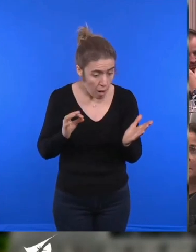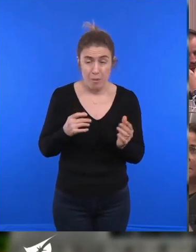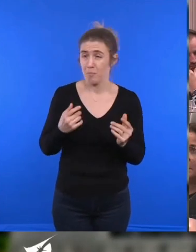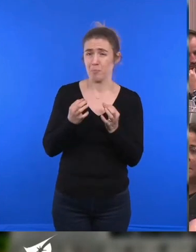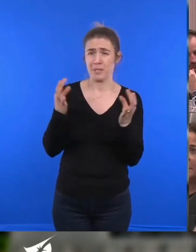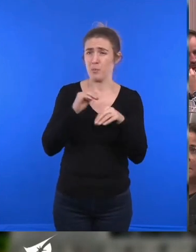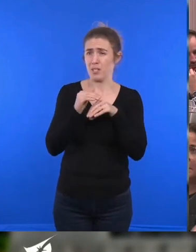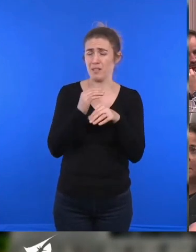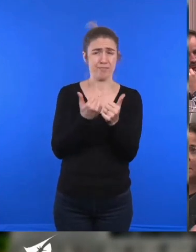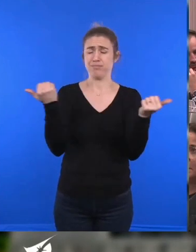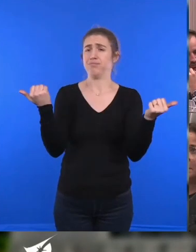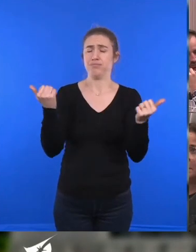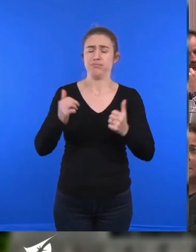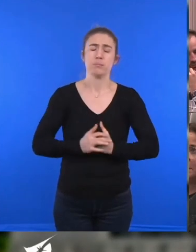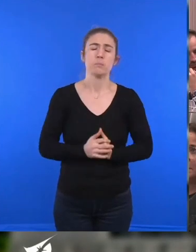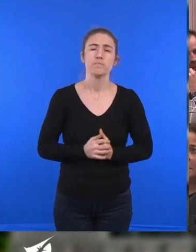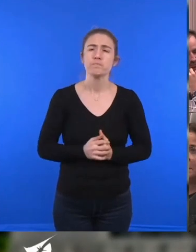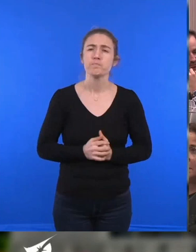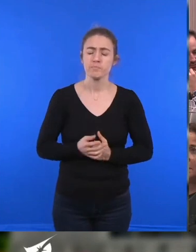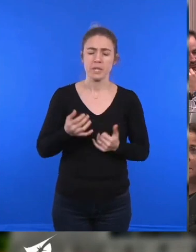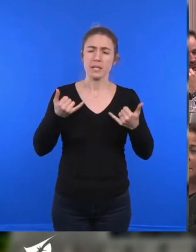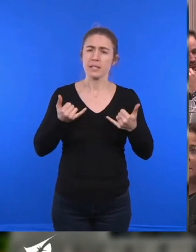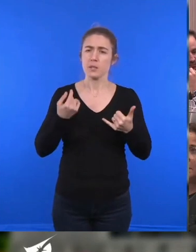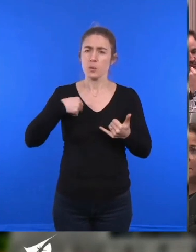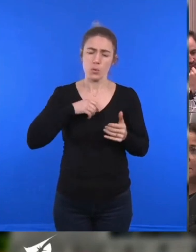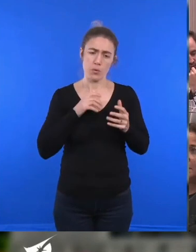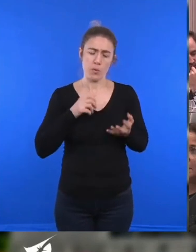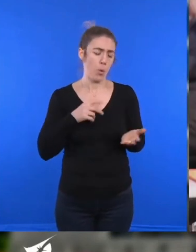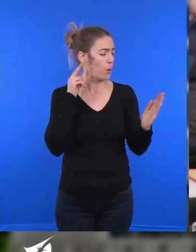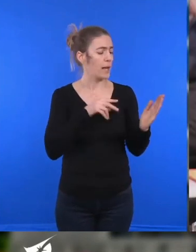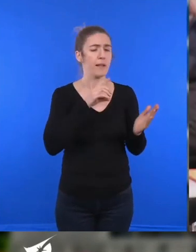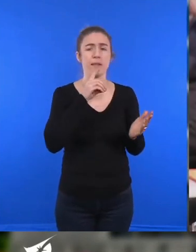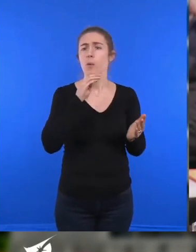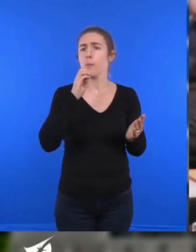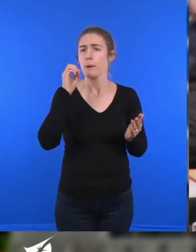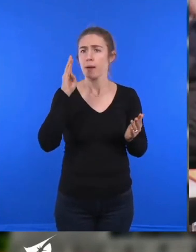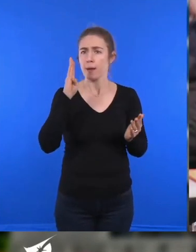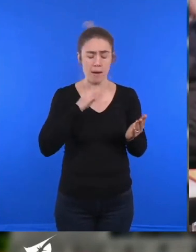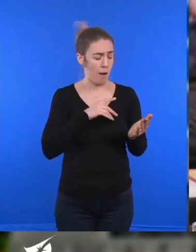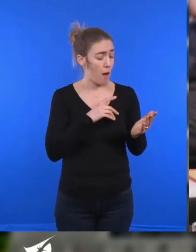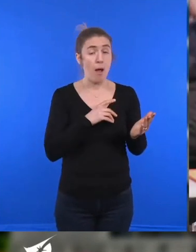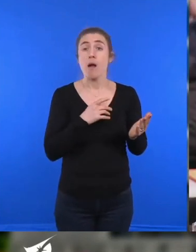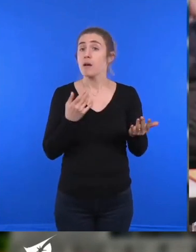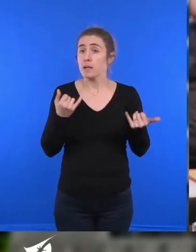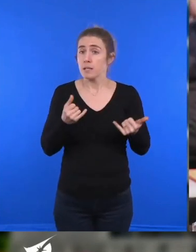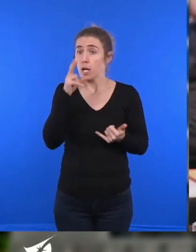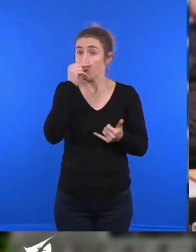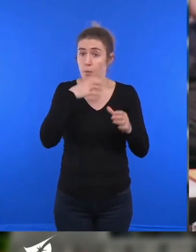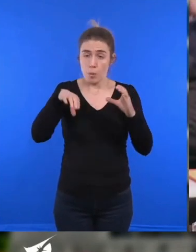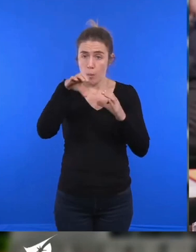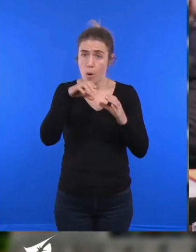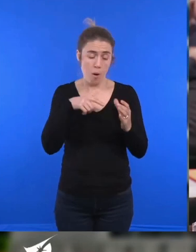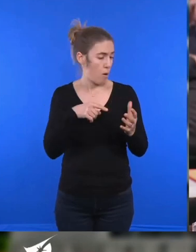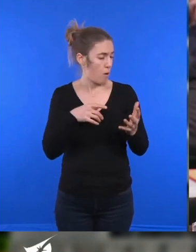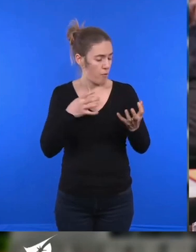sommes ici pour observer un débat d'orientation budgétaire dans une métropole qui n'abandonne pas